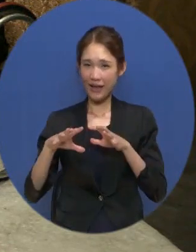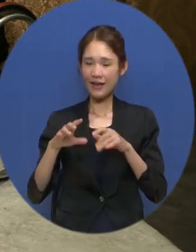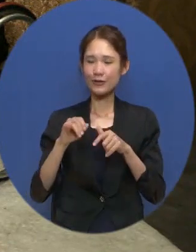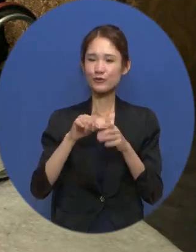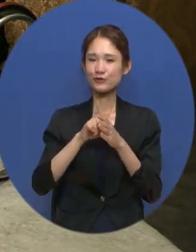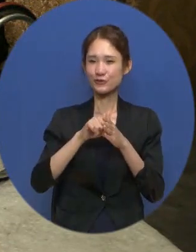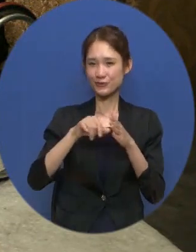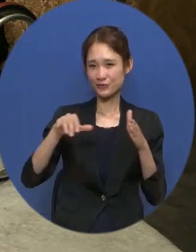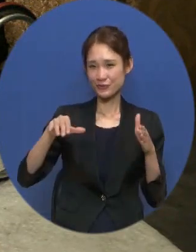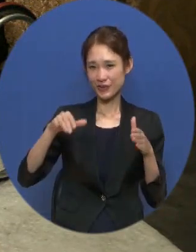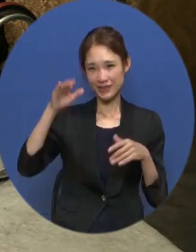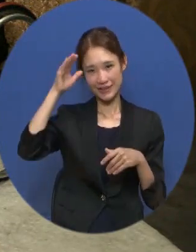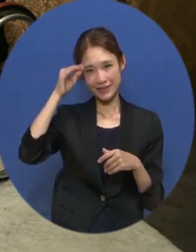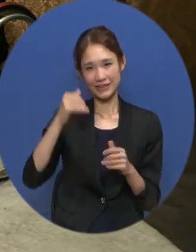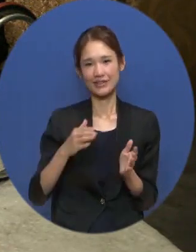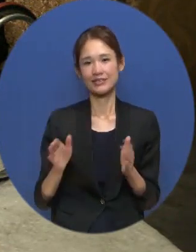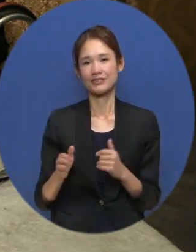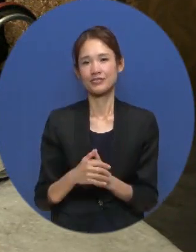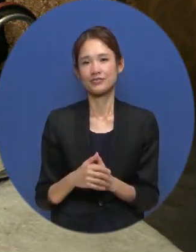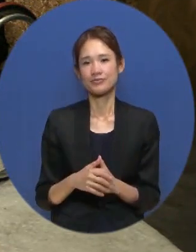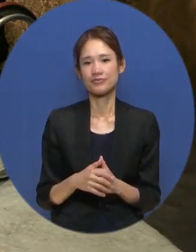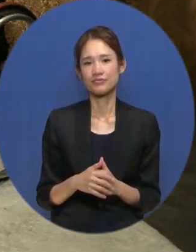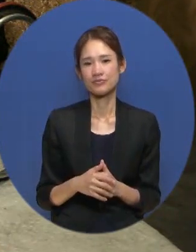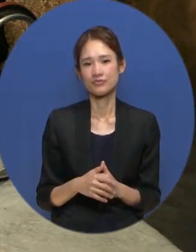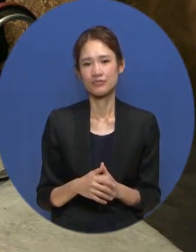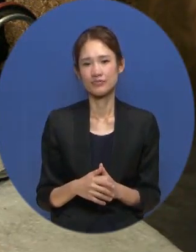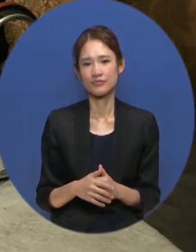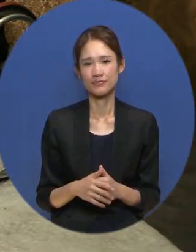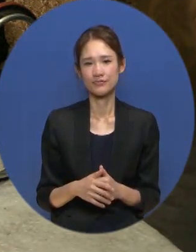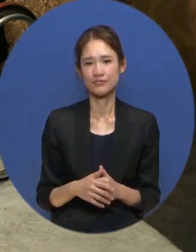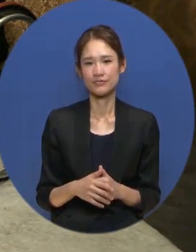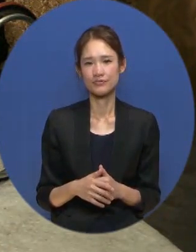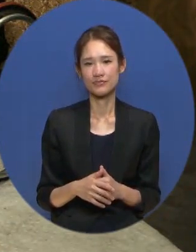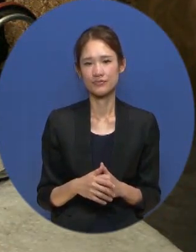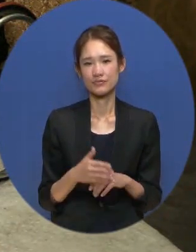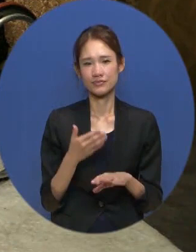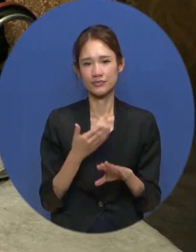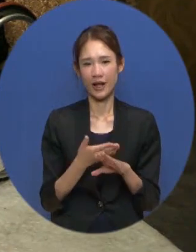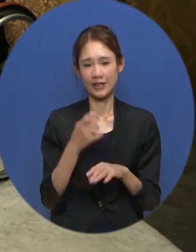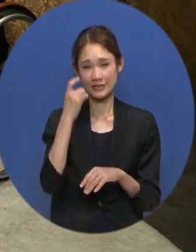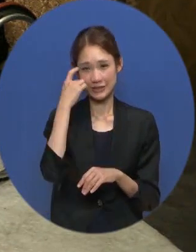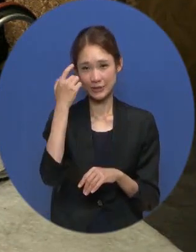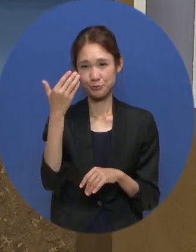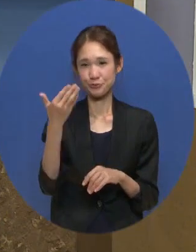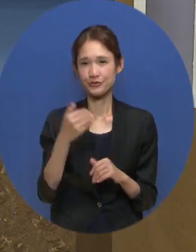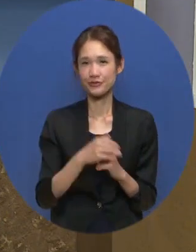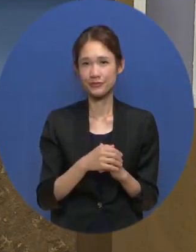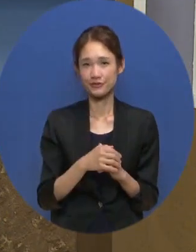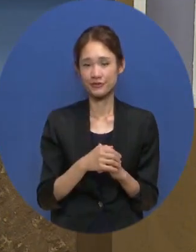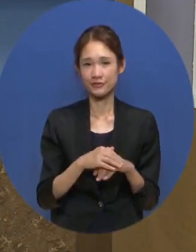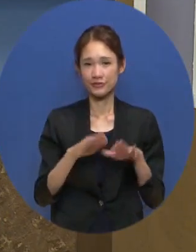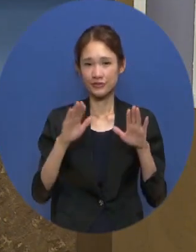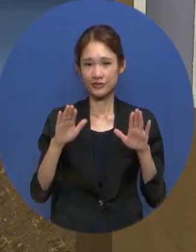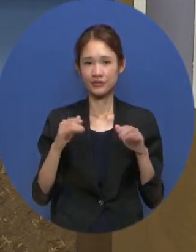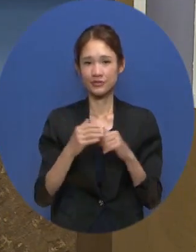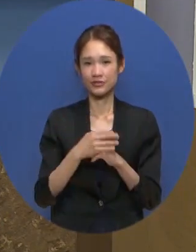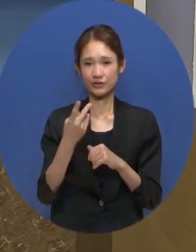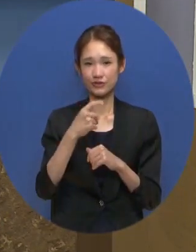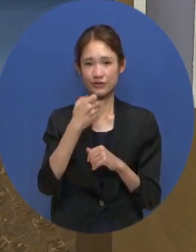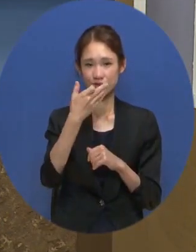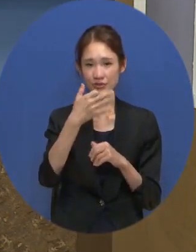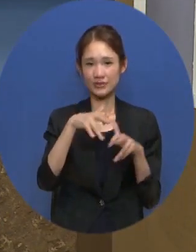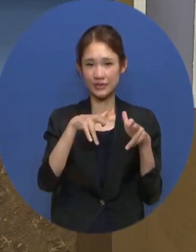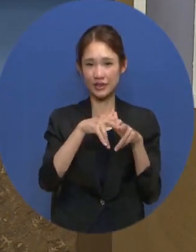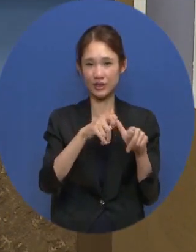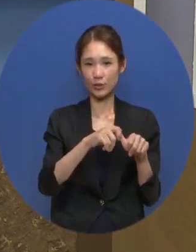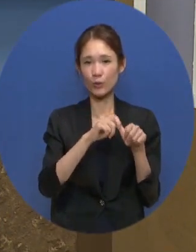모니터 기대됩니다. 네, 그렇다면은 이제 또 다른 질문을 드려보도록 하겠습니다. 이번